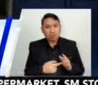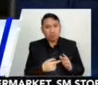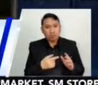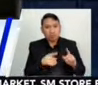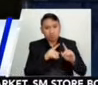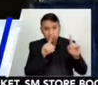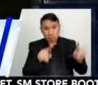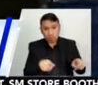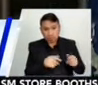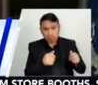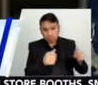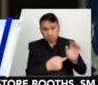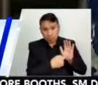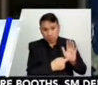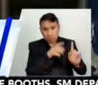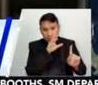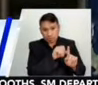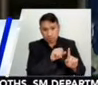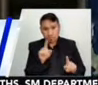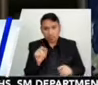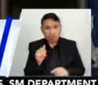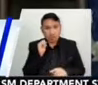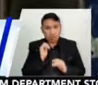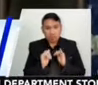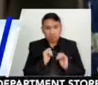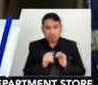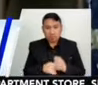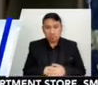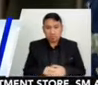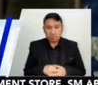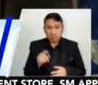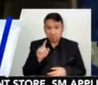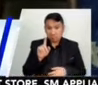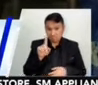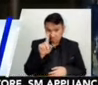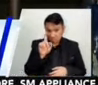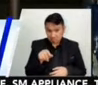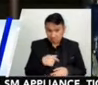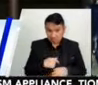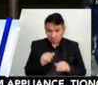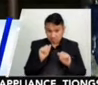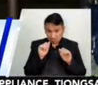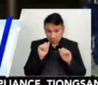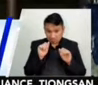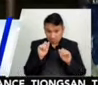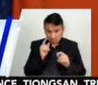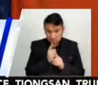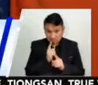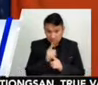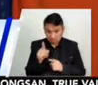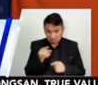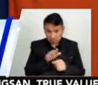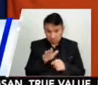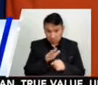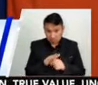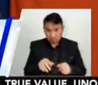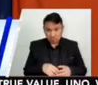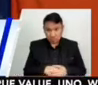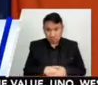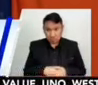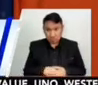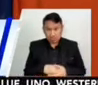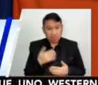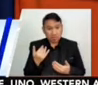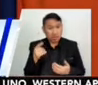pahayagang suspek Tama ba sir yung bintang sa inyo ah ginahasa niyo raw kintang po kasalukuyang nakakulong sa